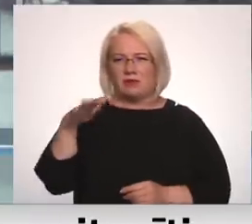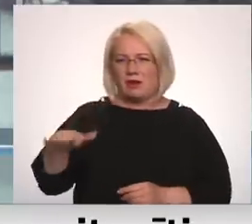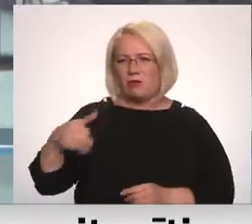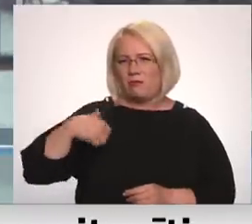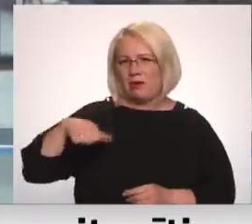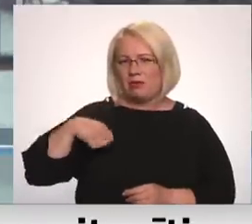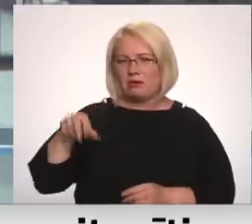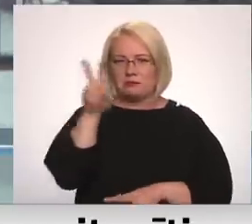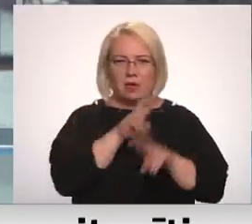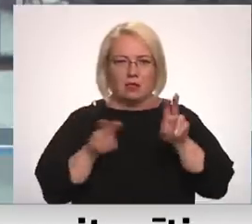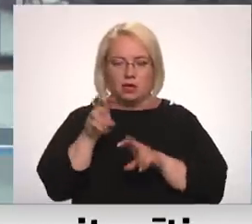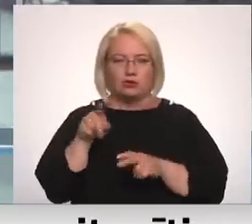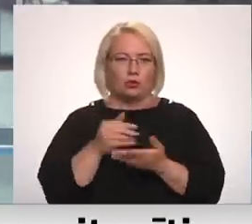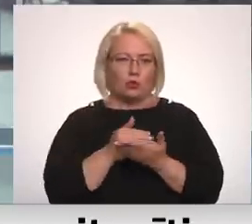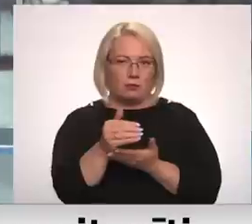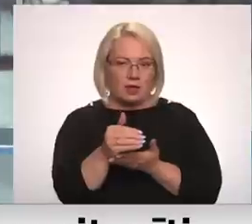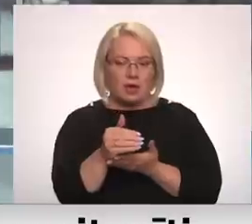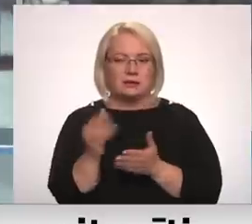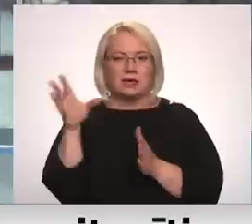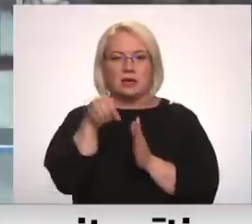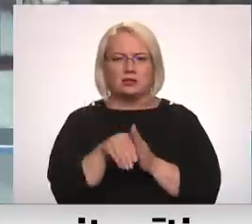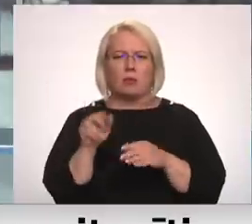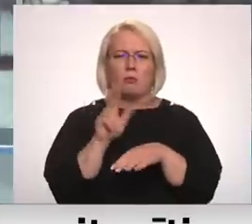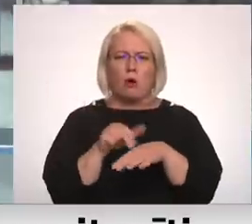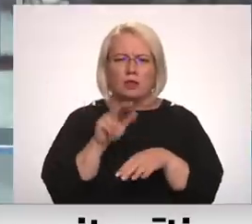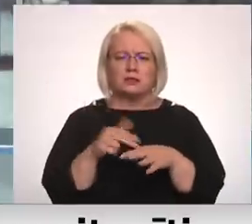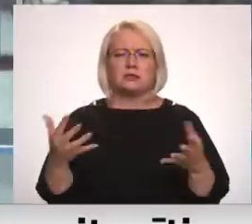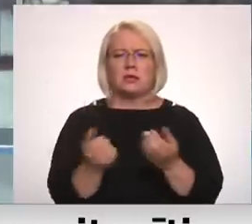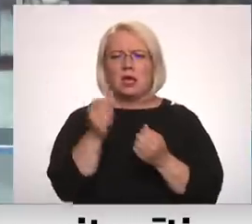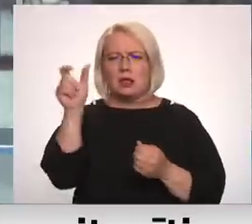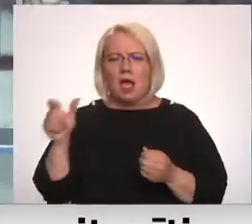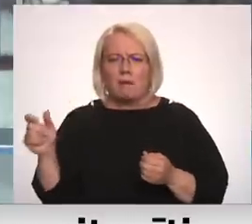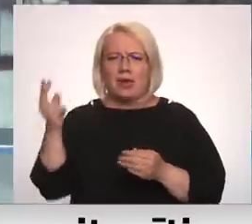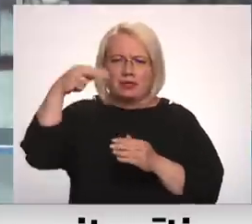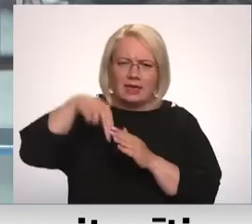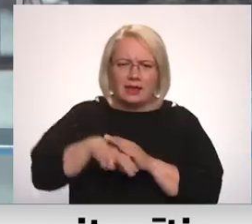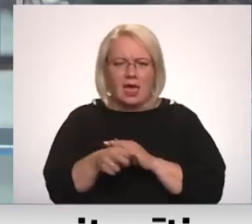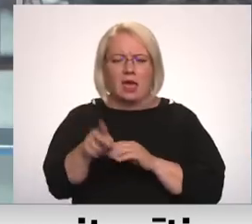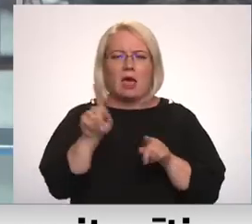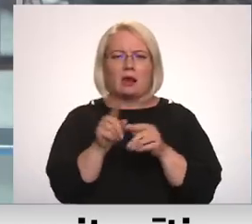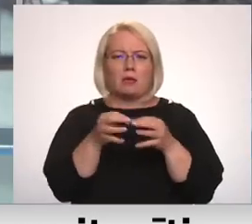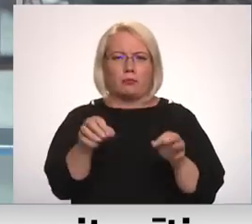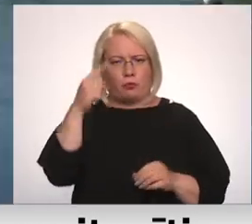Evitas meklēšana šodien turpinājās. Iesaistījušies policisti, glābēji, nirēji, kā arī brīvprātīgie.